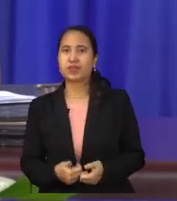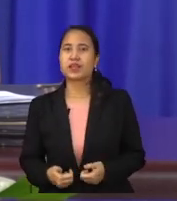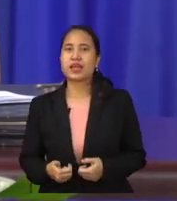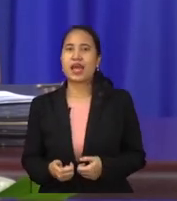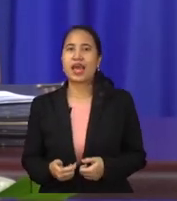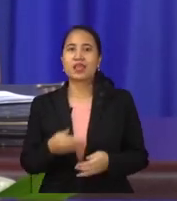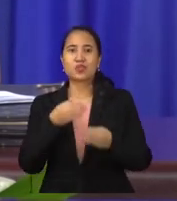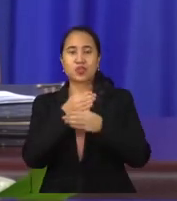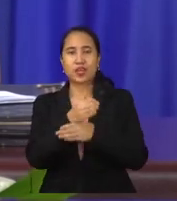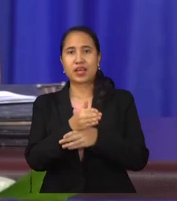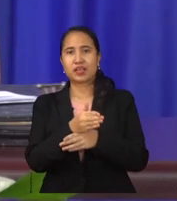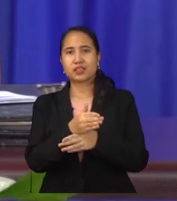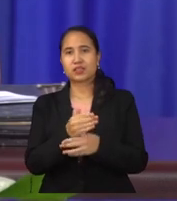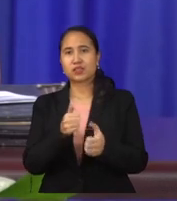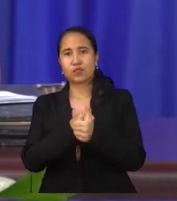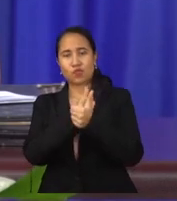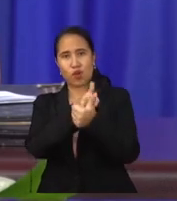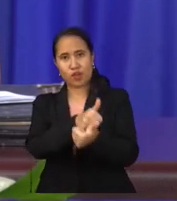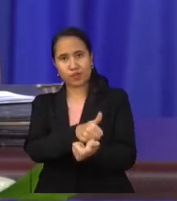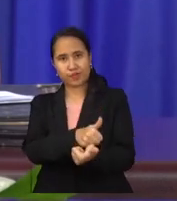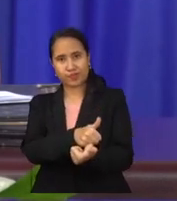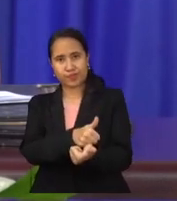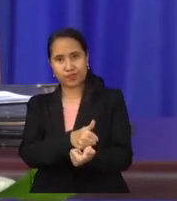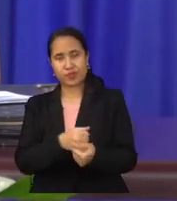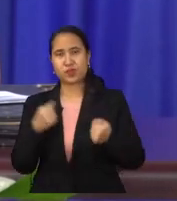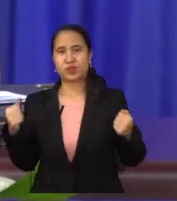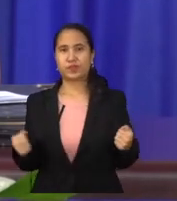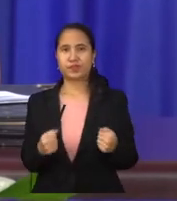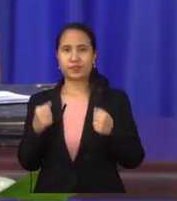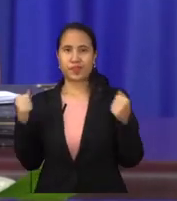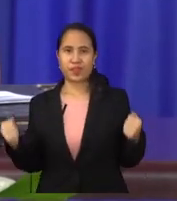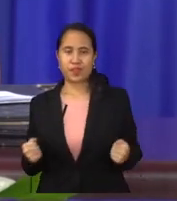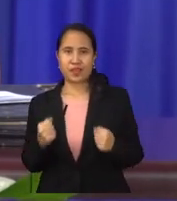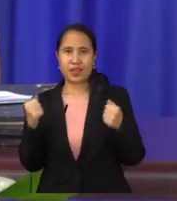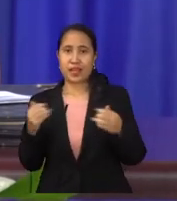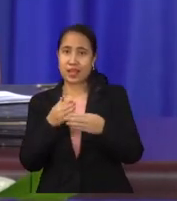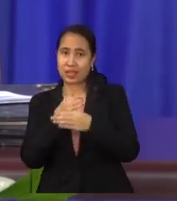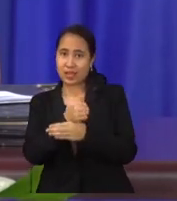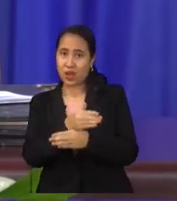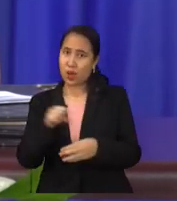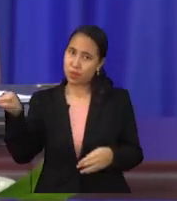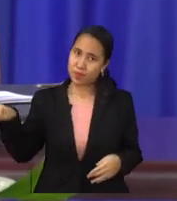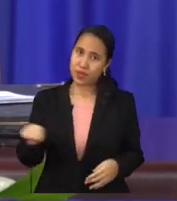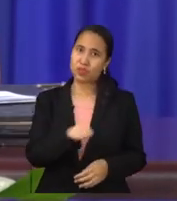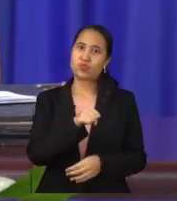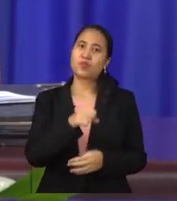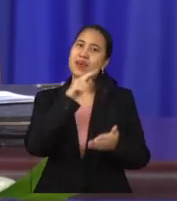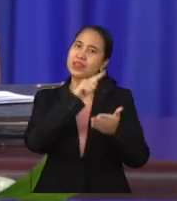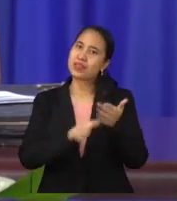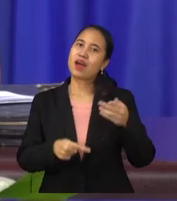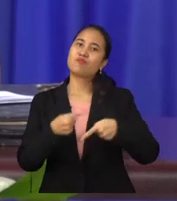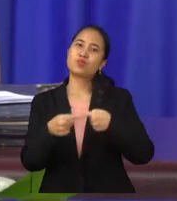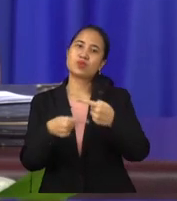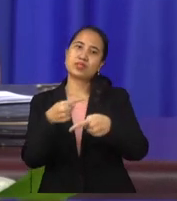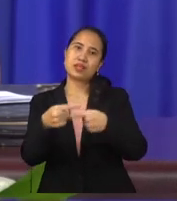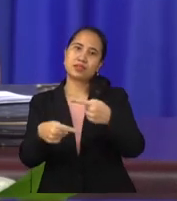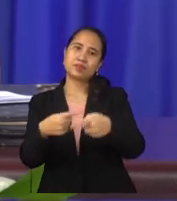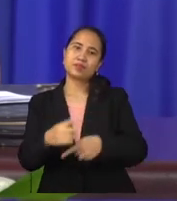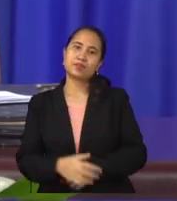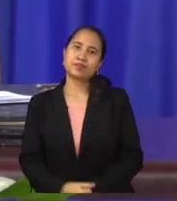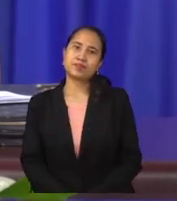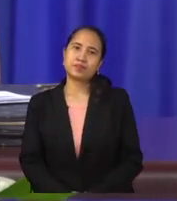hun rechtsopvolgers de uitoefening van het recht om deel te nemen aan het strafproces.